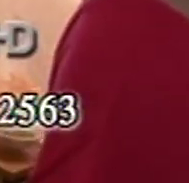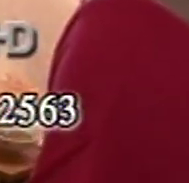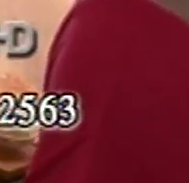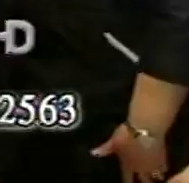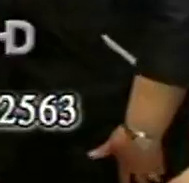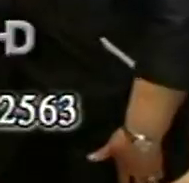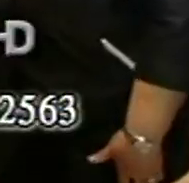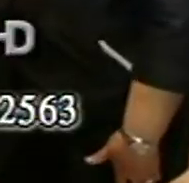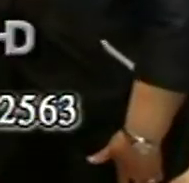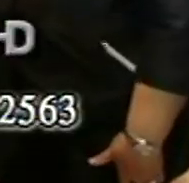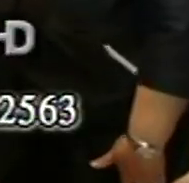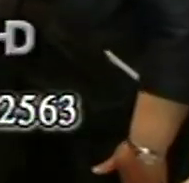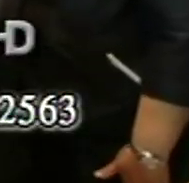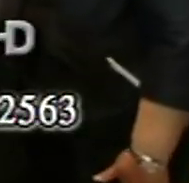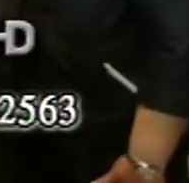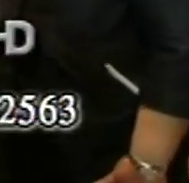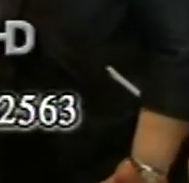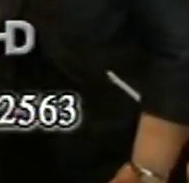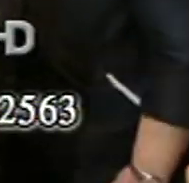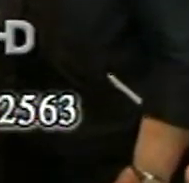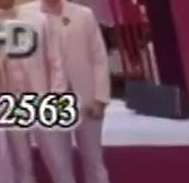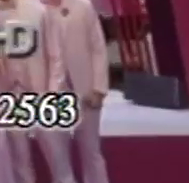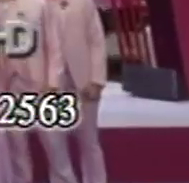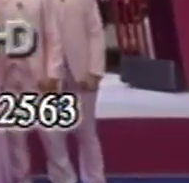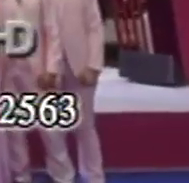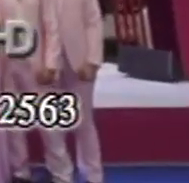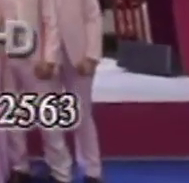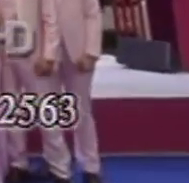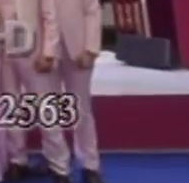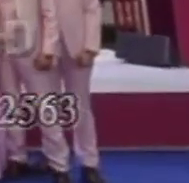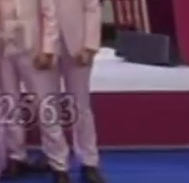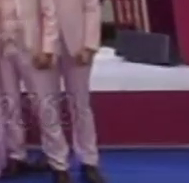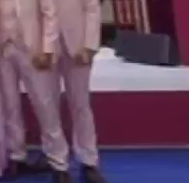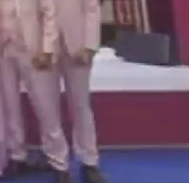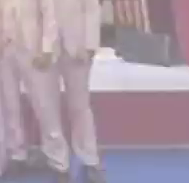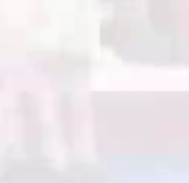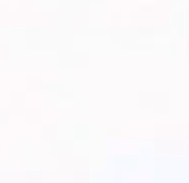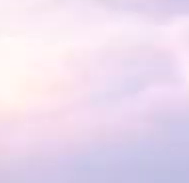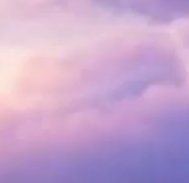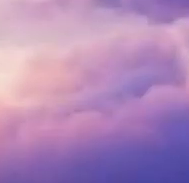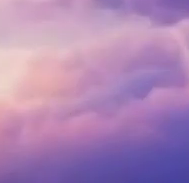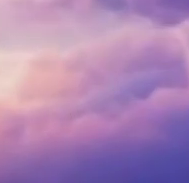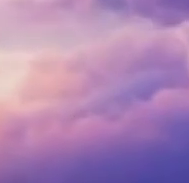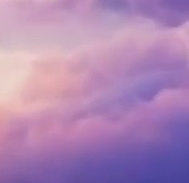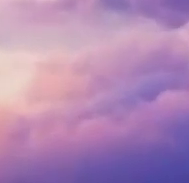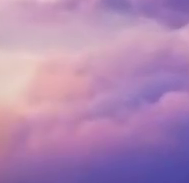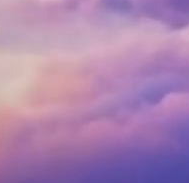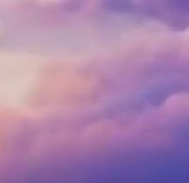อาทิตย์ที่19มีนาคมนี้เวลาดี4ทุ่มทำด้วยใจเพื่อแผ่นดิน